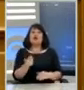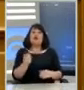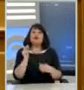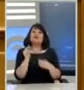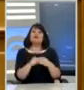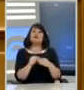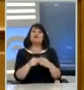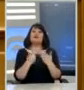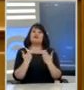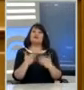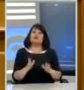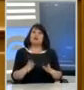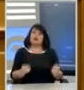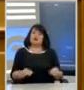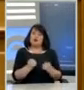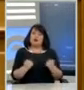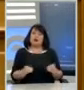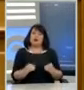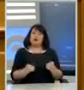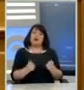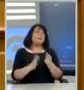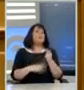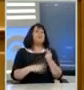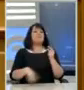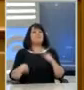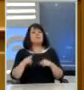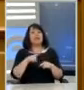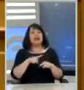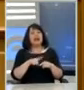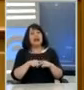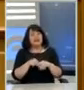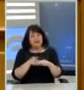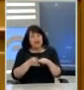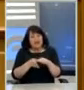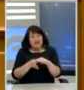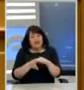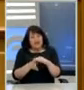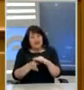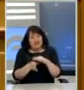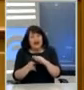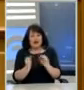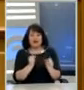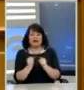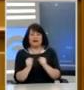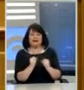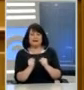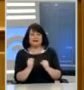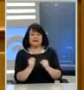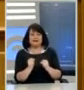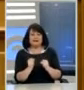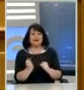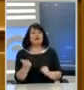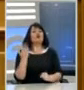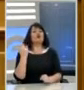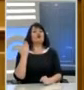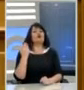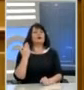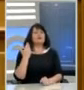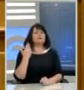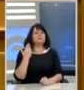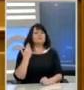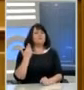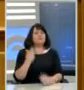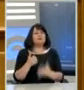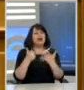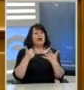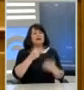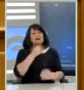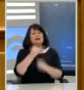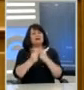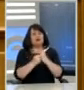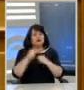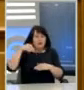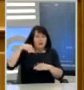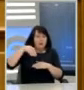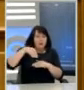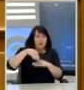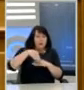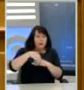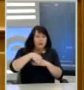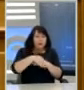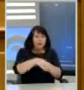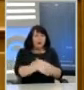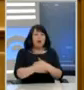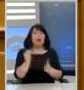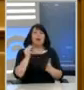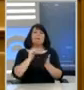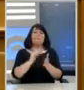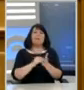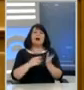εκλογές. Ενώ η χώρα έβγαινε από την κρίση. Είχαμε τότε, μετά από 6 χρόνια ύφεσης,